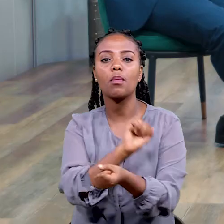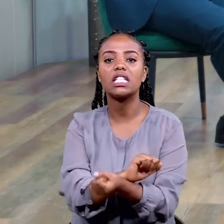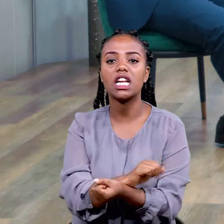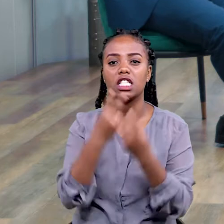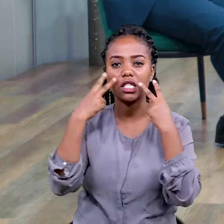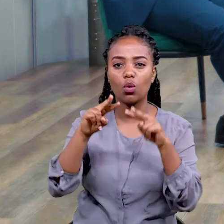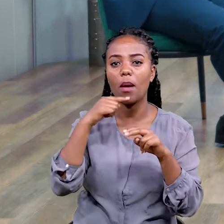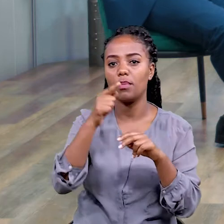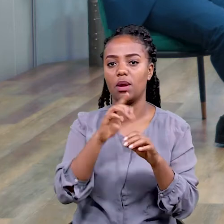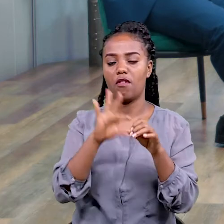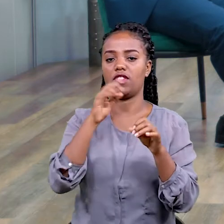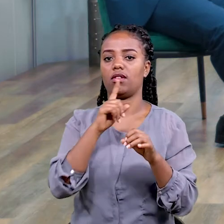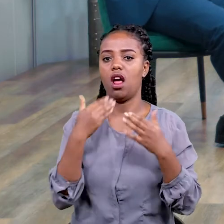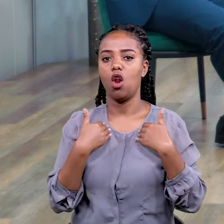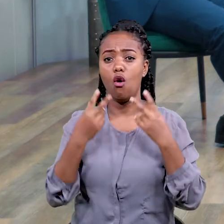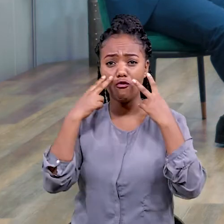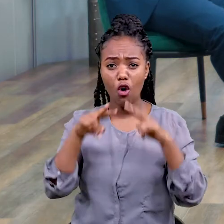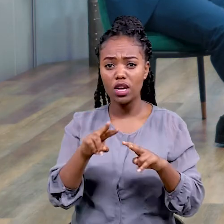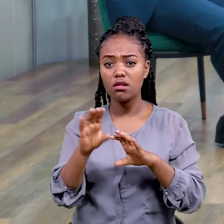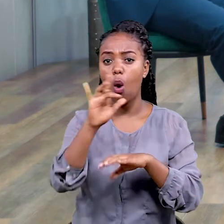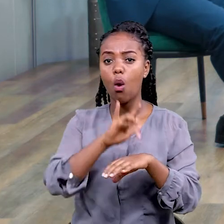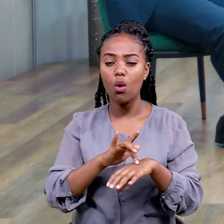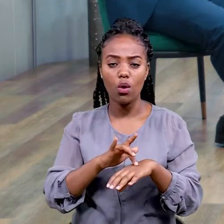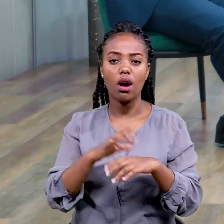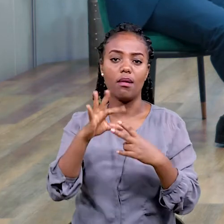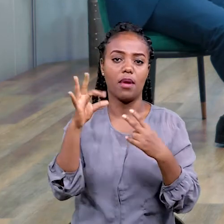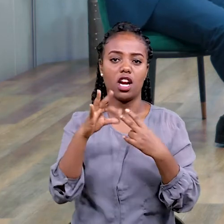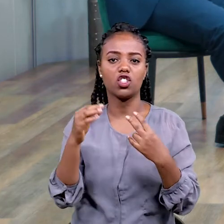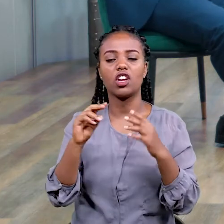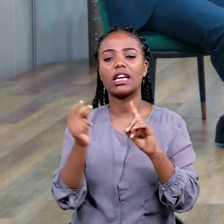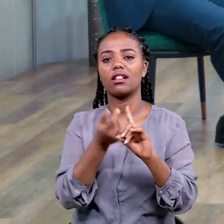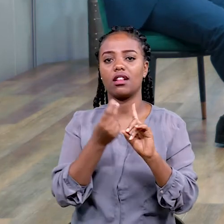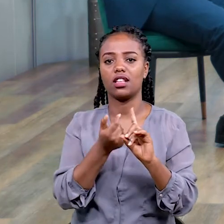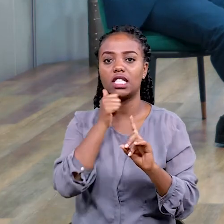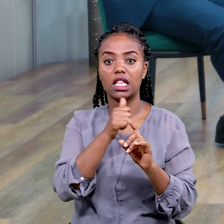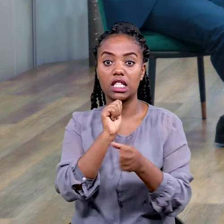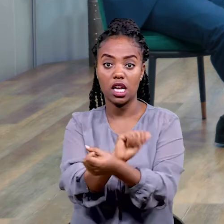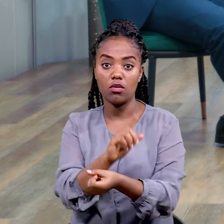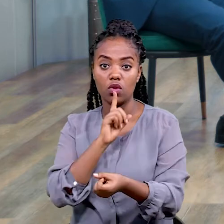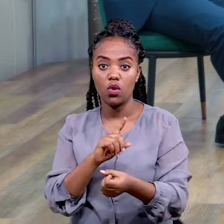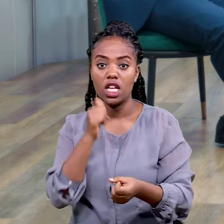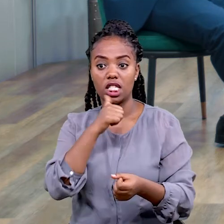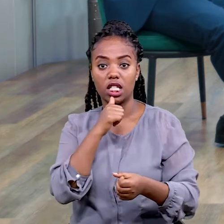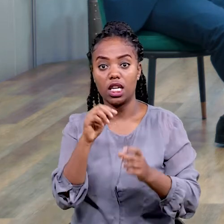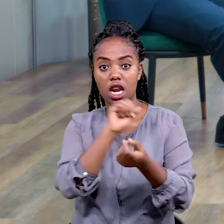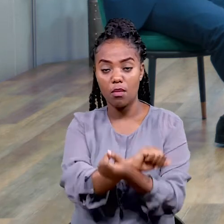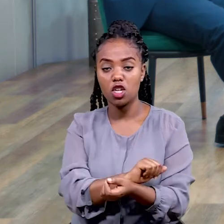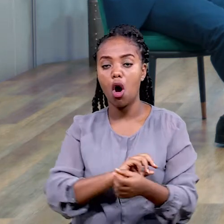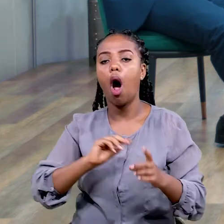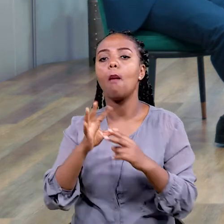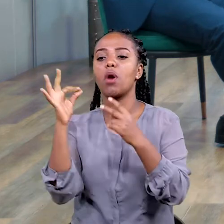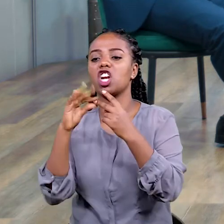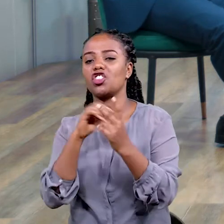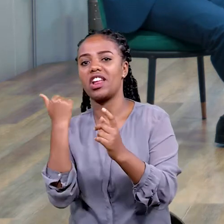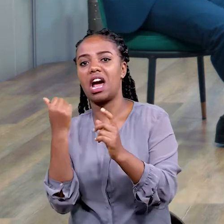ፕሪዝነርስ የሚል መንፈስ ነው ያለው። ፎከሱም አማራጭ የቅጣት ለሴት ታራሚዎችን አያያዝ ነው። ግን የሴት ታራሚዎችን አያያዝ